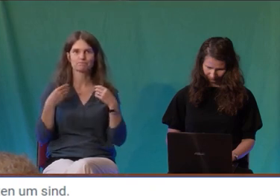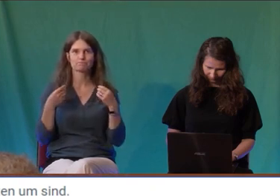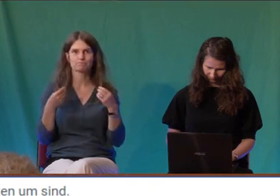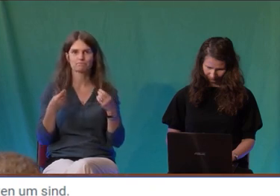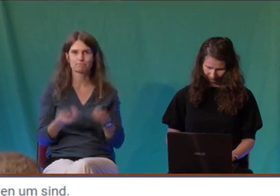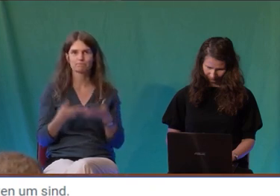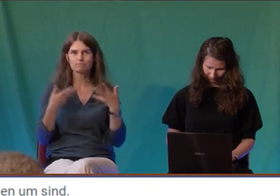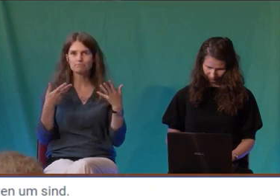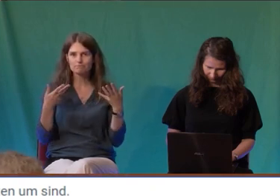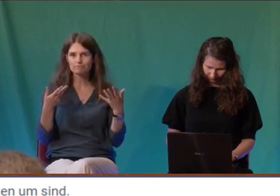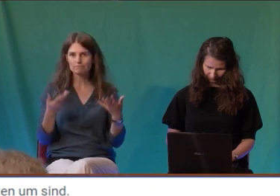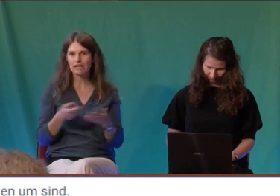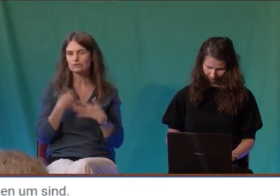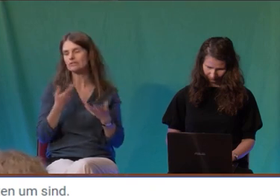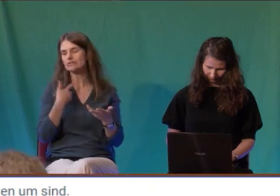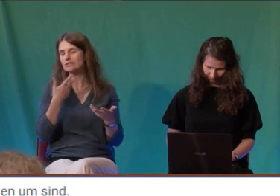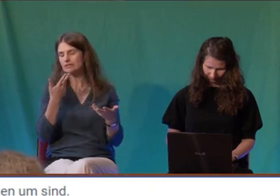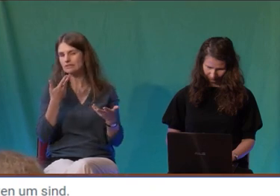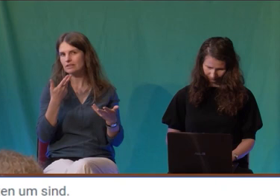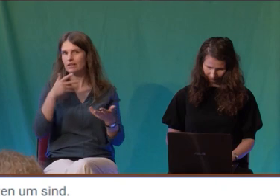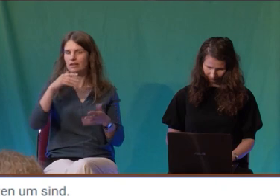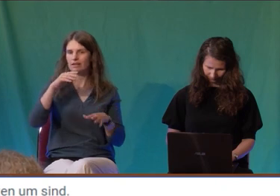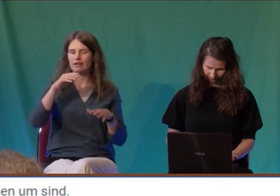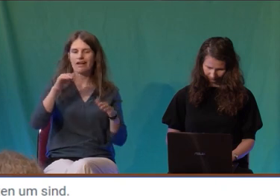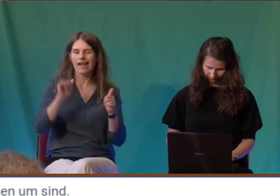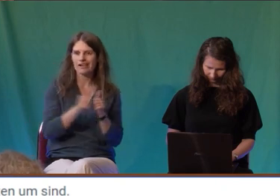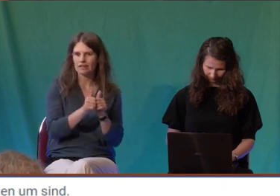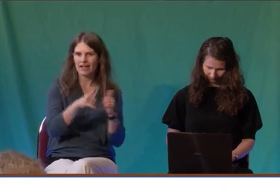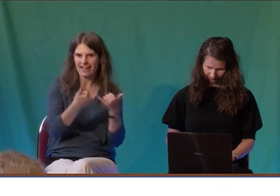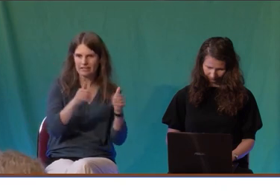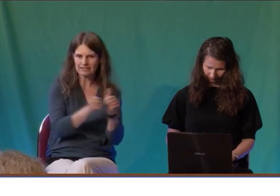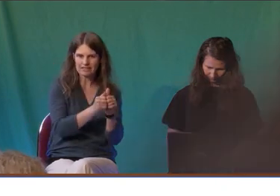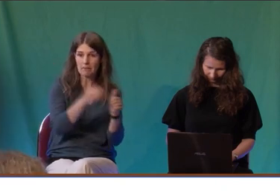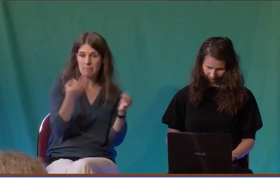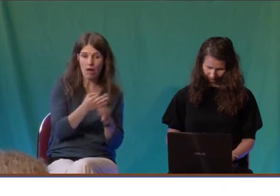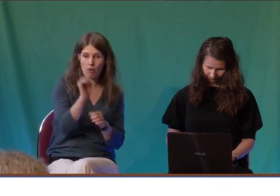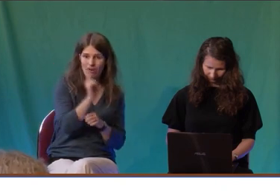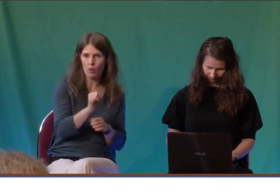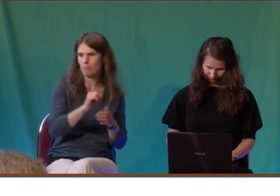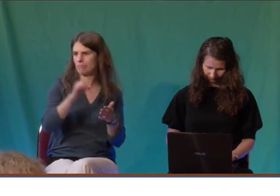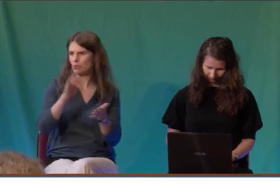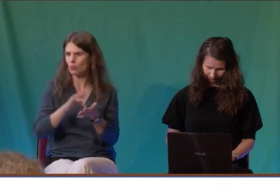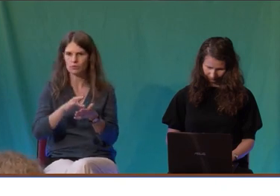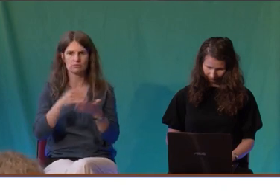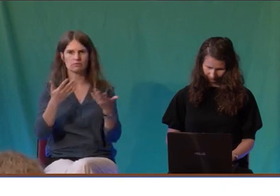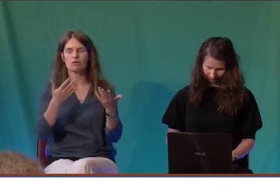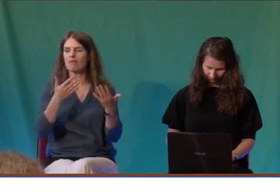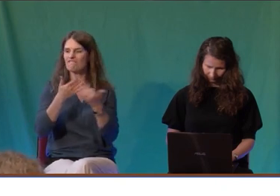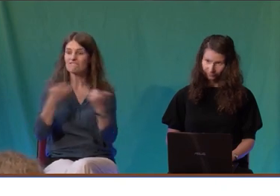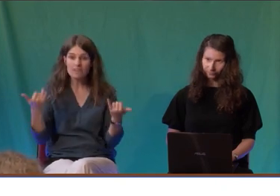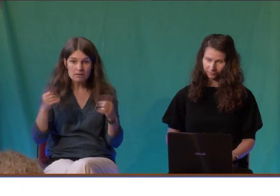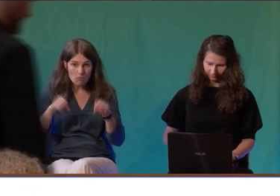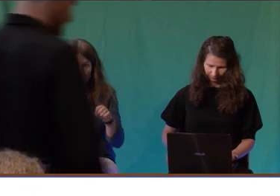die Gründe warum man elternassistenz braucht die Umstände wie sie sein sollte wie sie sein kann die Vorteile und Nachteile